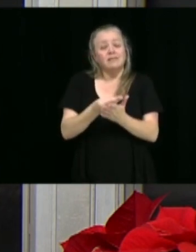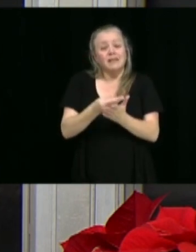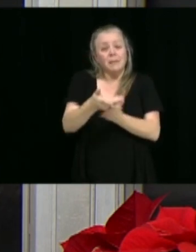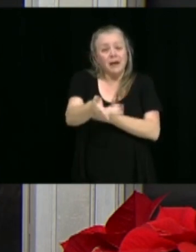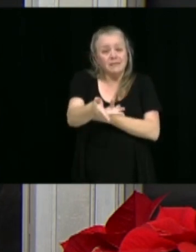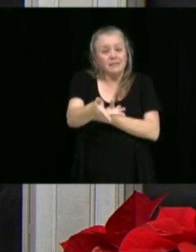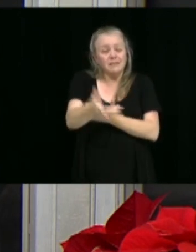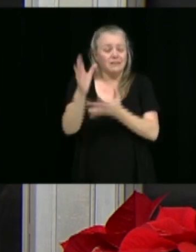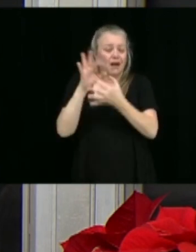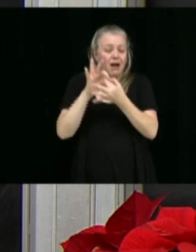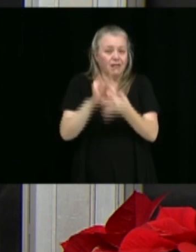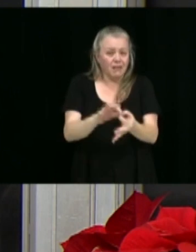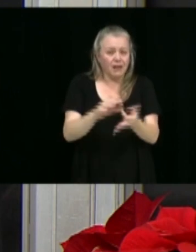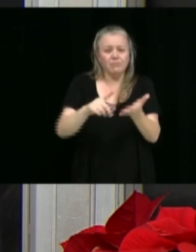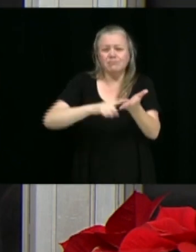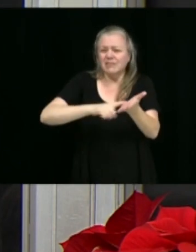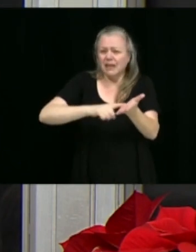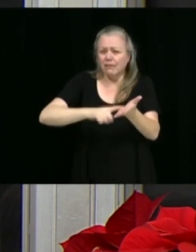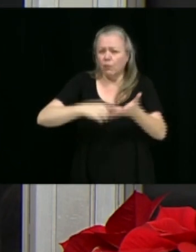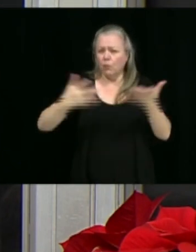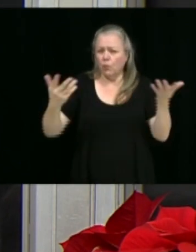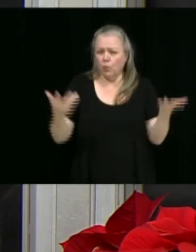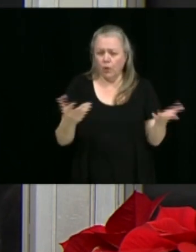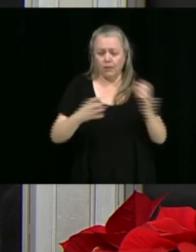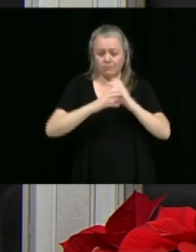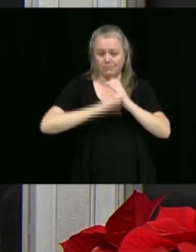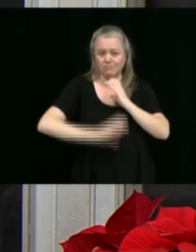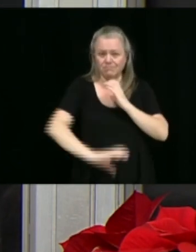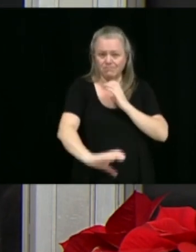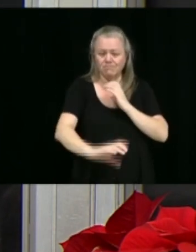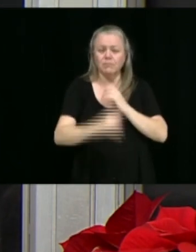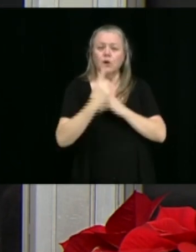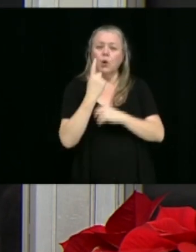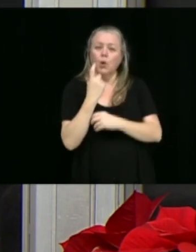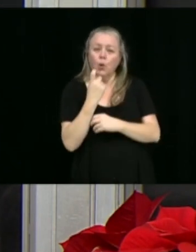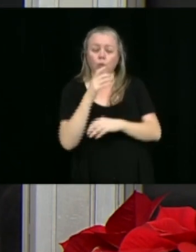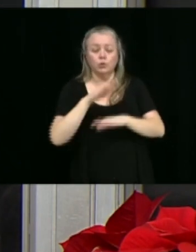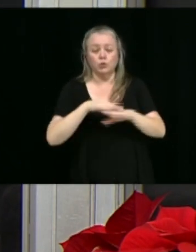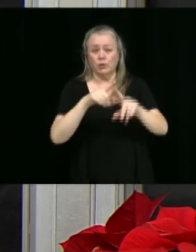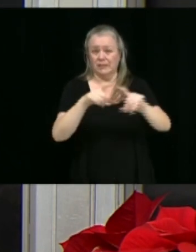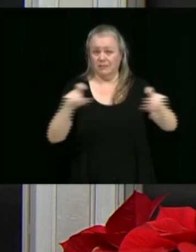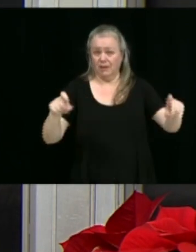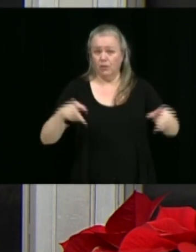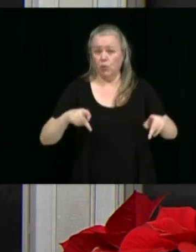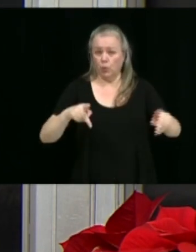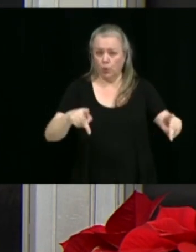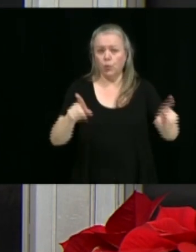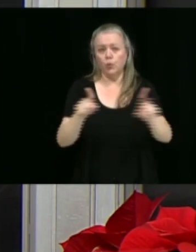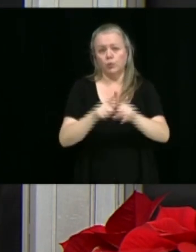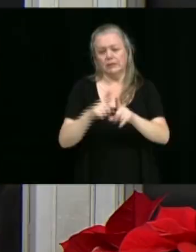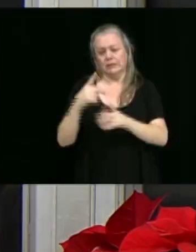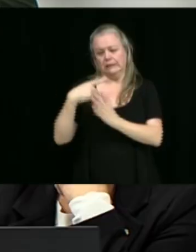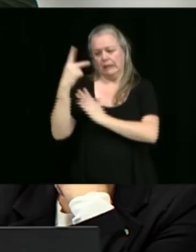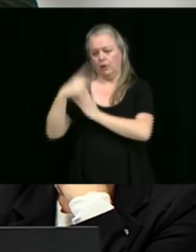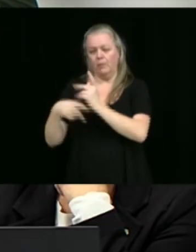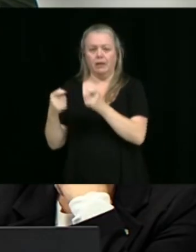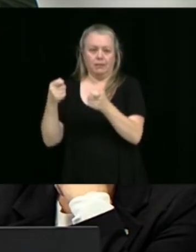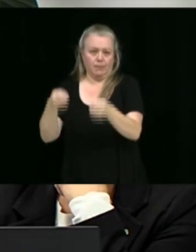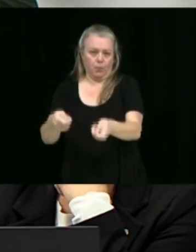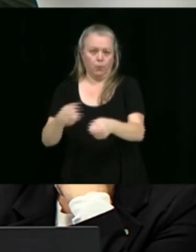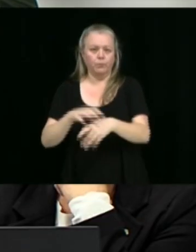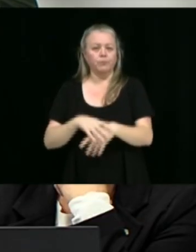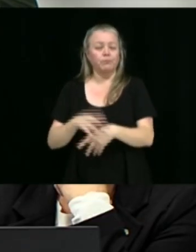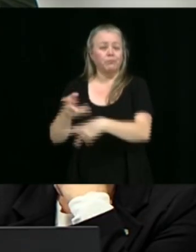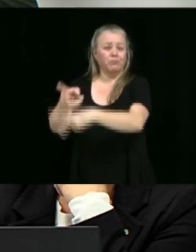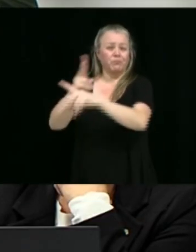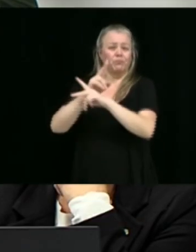le cadre de travaux de réhabilitation structurelle des conduites d'aqueduc sur diverses rues et dépôts du projet de règlement. Il s'agit d'un emprunt pour un